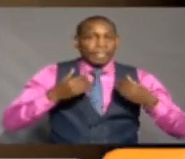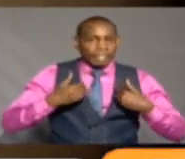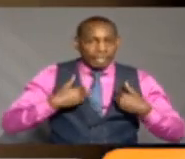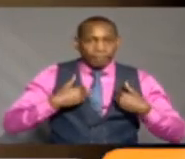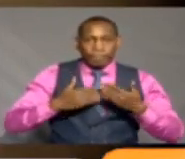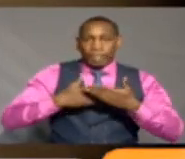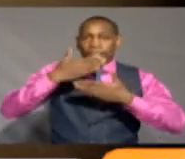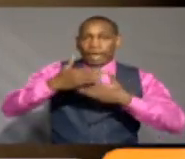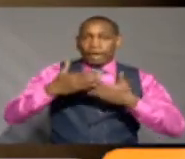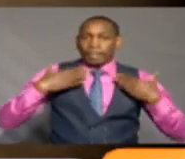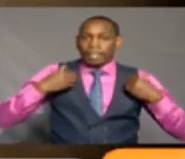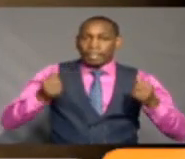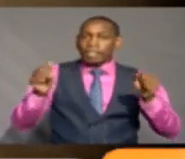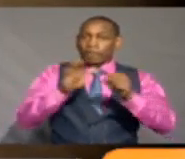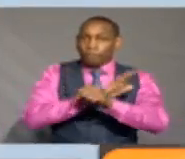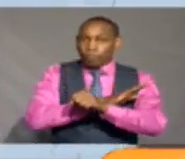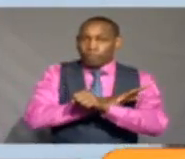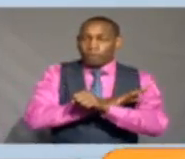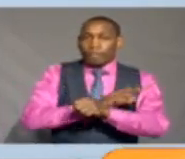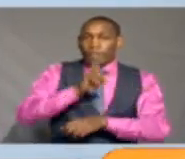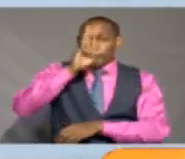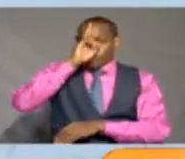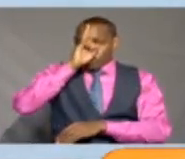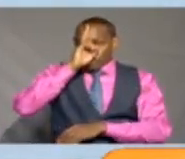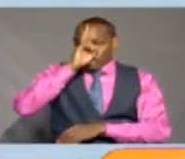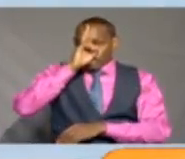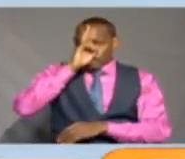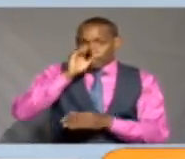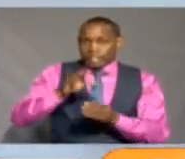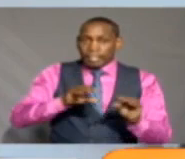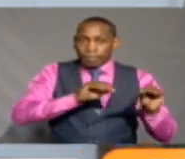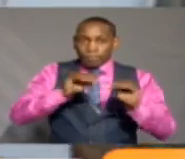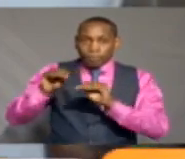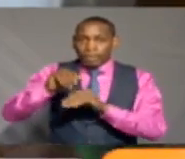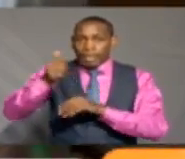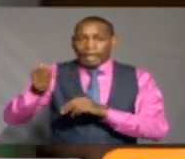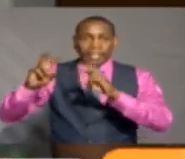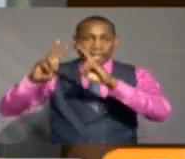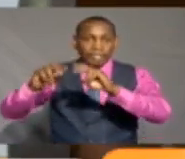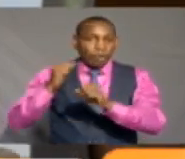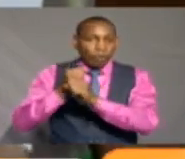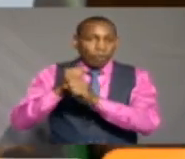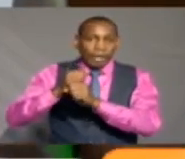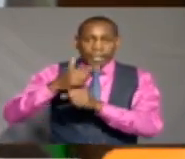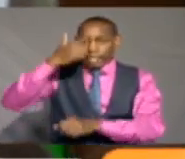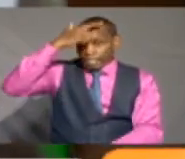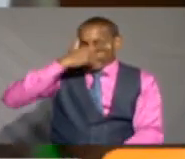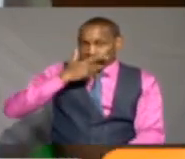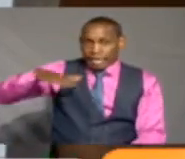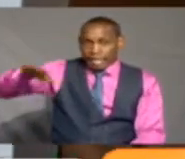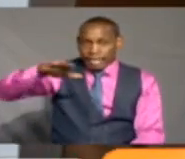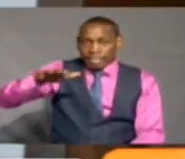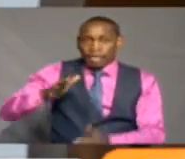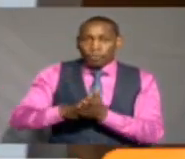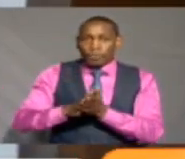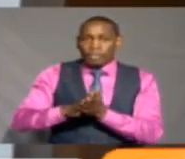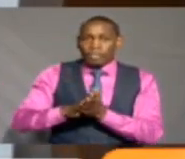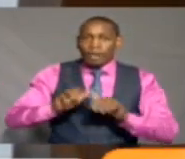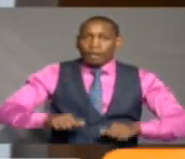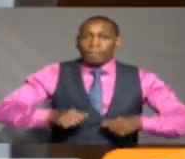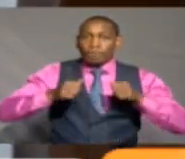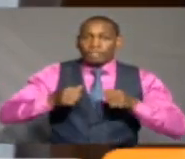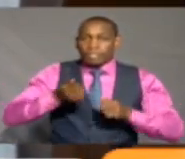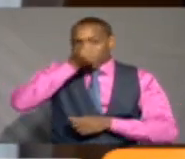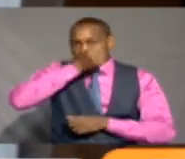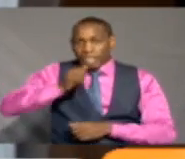ya kupona kikamilifu, idara ya polisi ilimtuma katika operesheni ingine Thika, huku wakuu wake wakipuuza